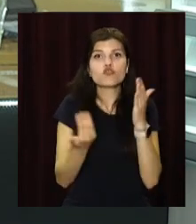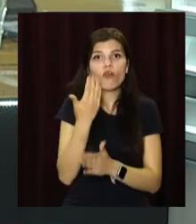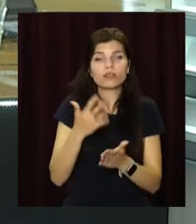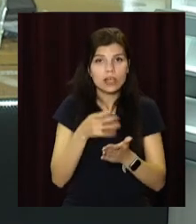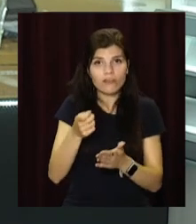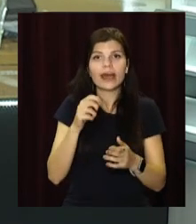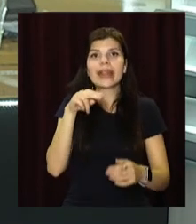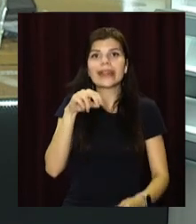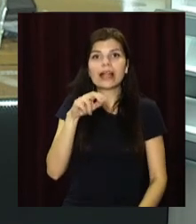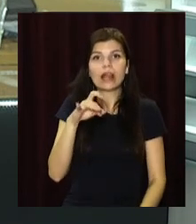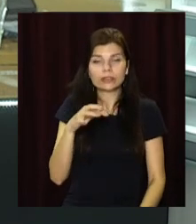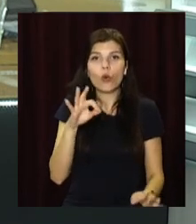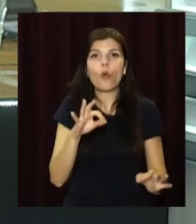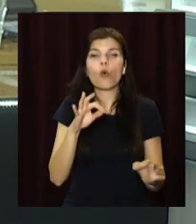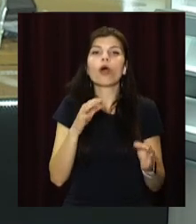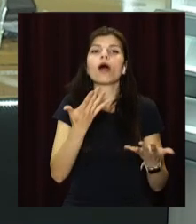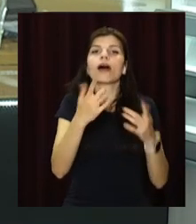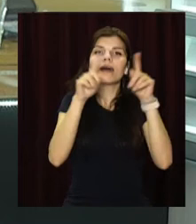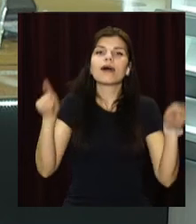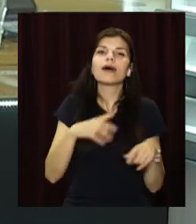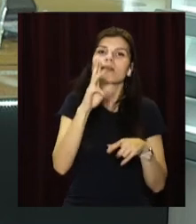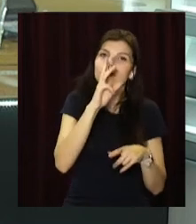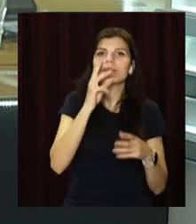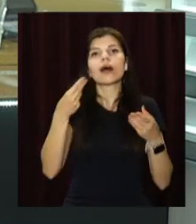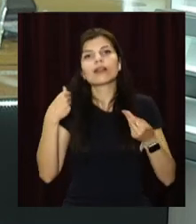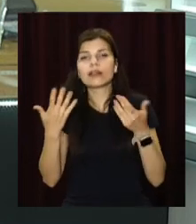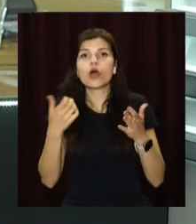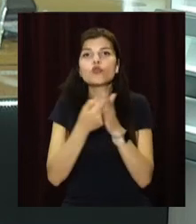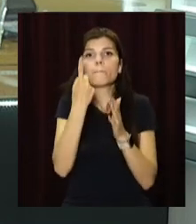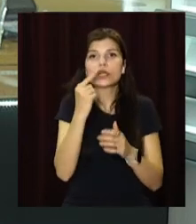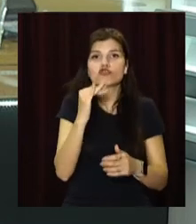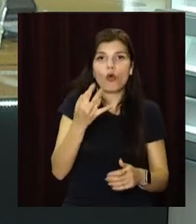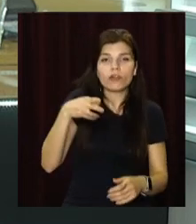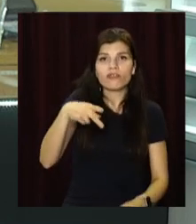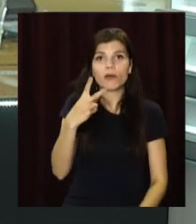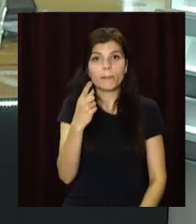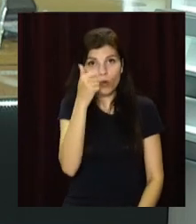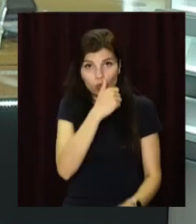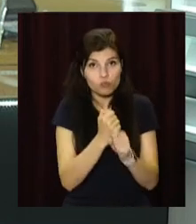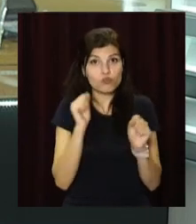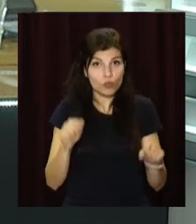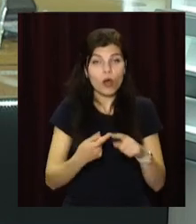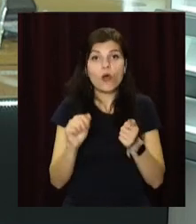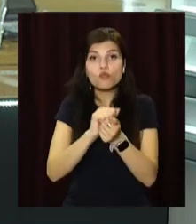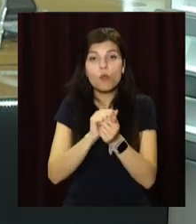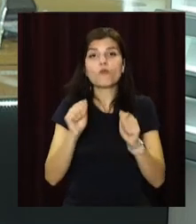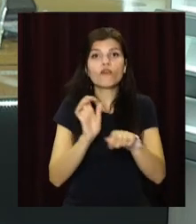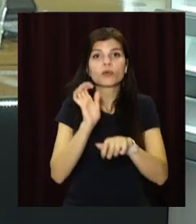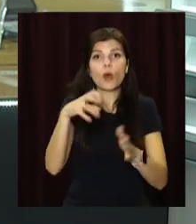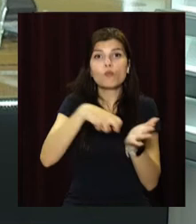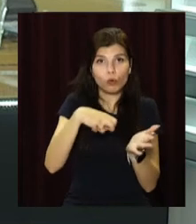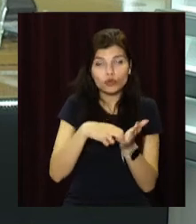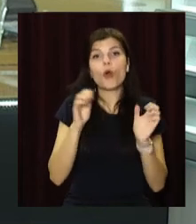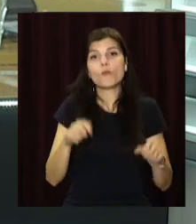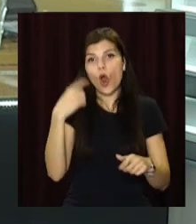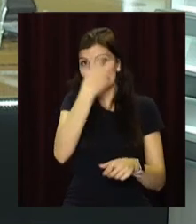декларацію про доходи. Зробити це можна до 1 жовтня 2021-го. Папери можна відправити поштою, принести